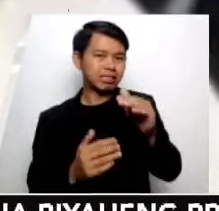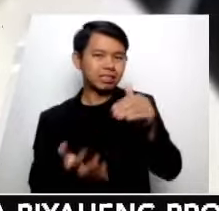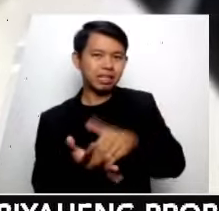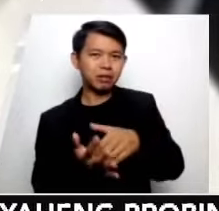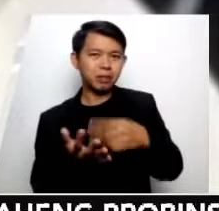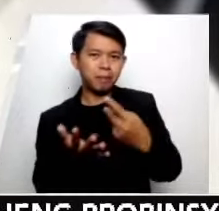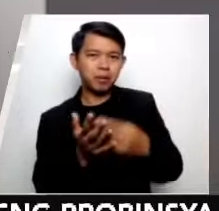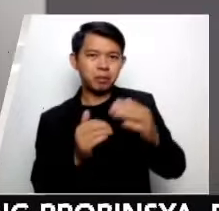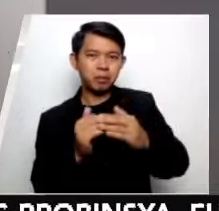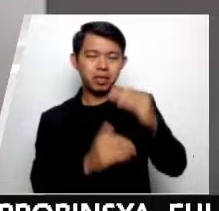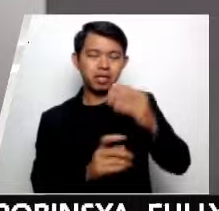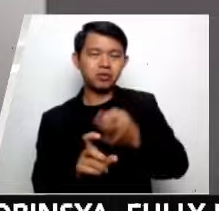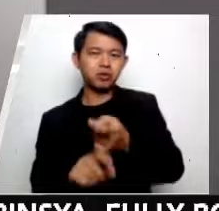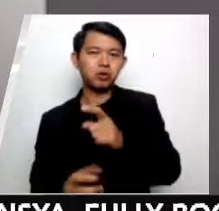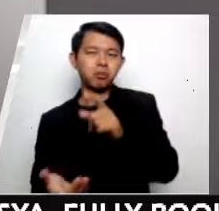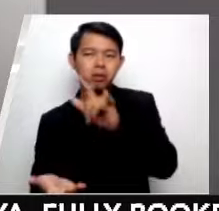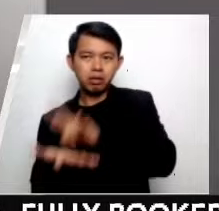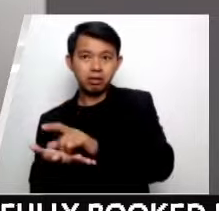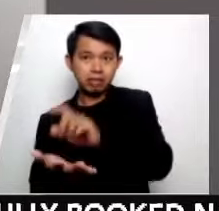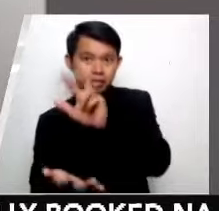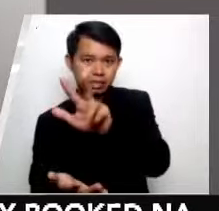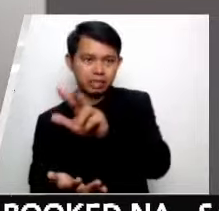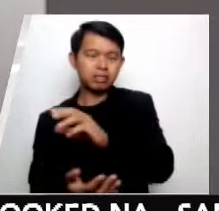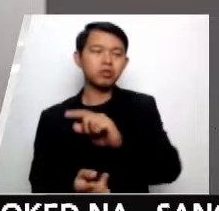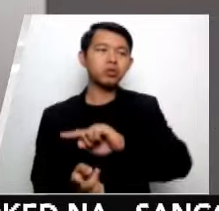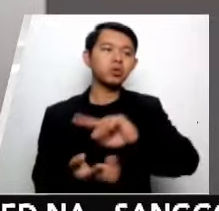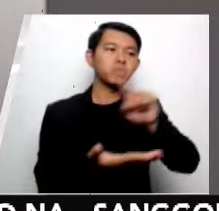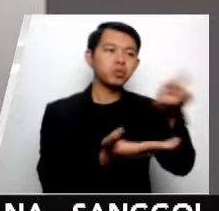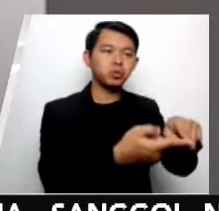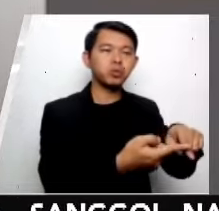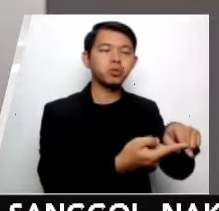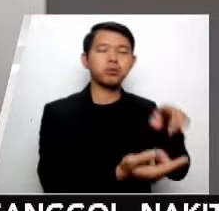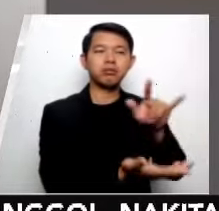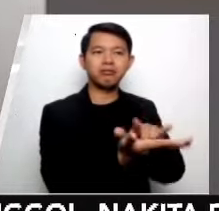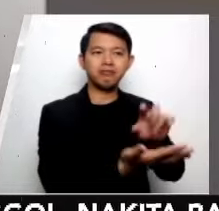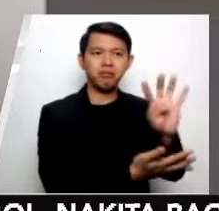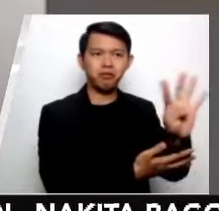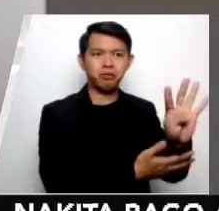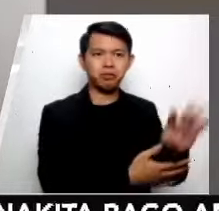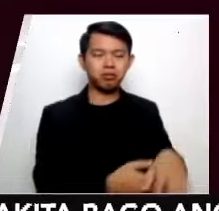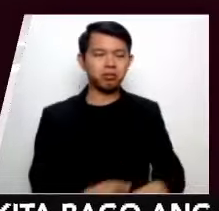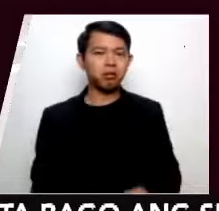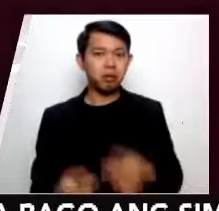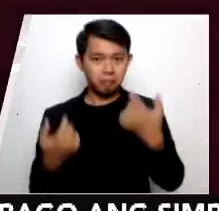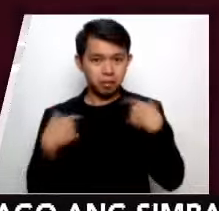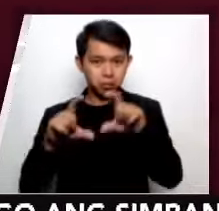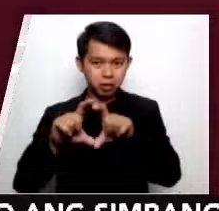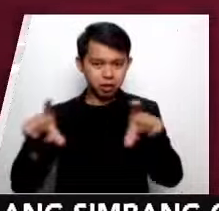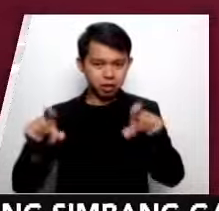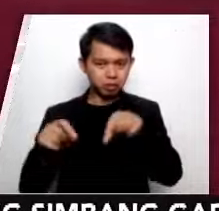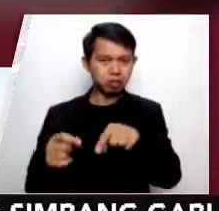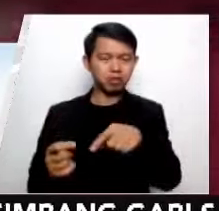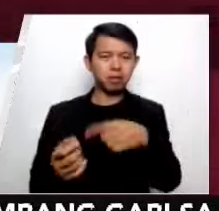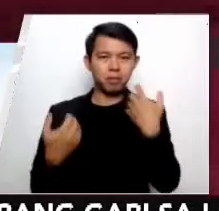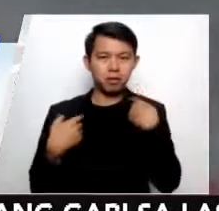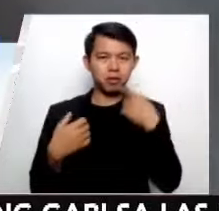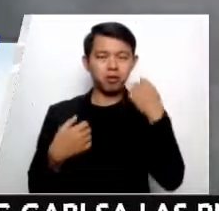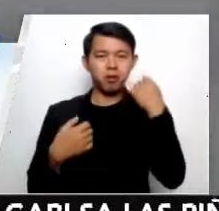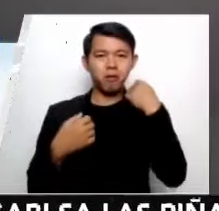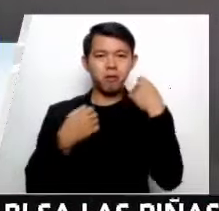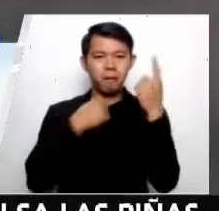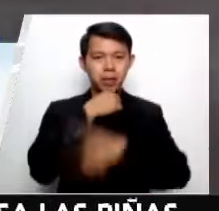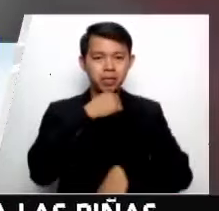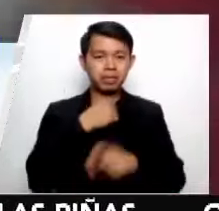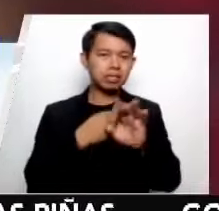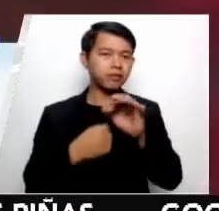papuntang Terminal 4. Sa ilalim ng taripa, may banta pa na may parusa ang paglabag sa airport policy. Ang viral post na ito, iniimbestigahan na